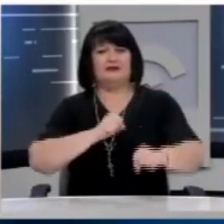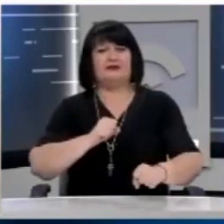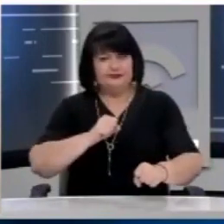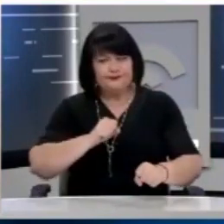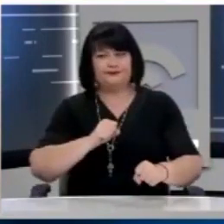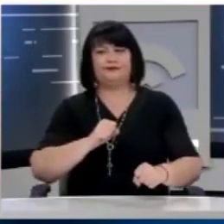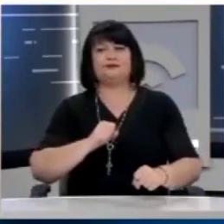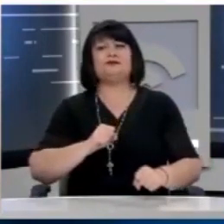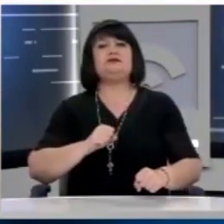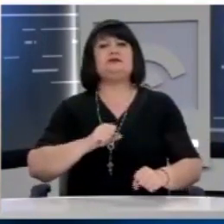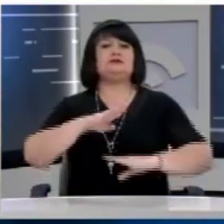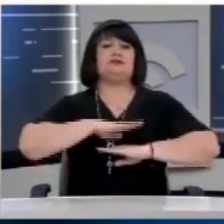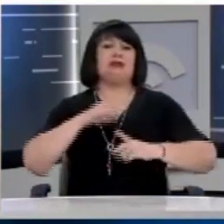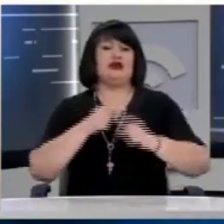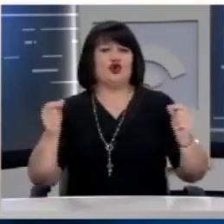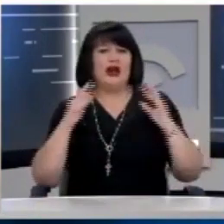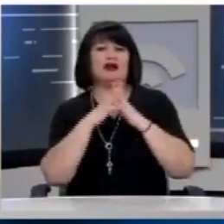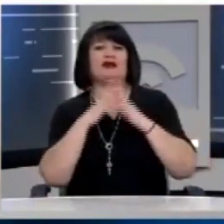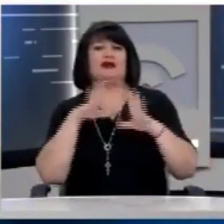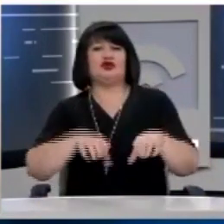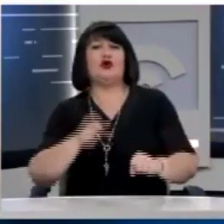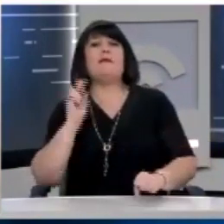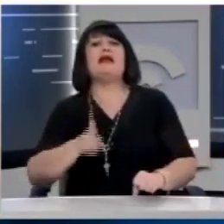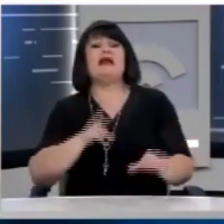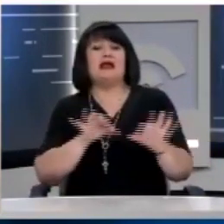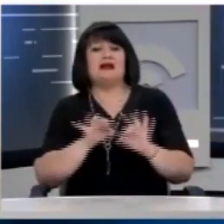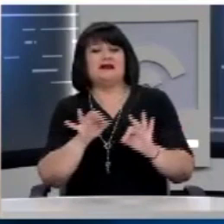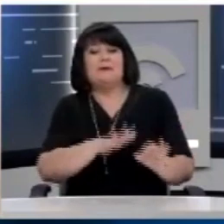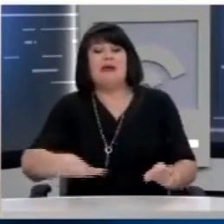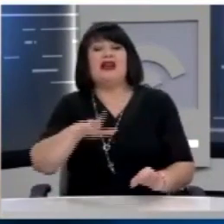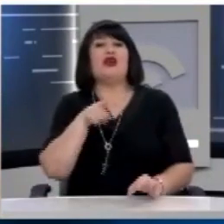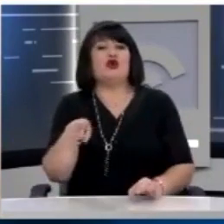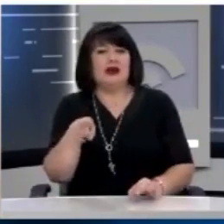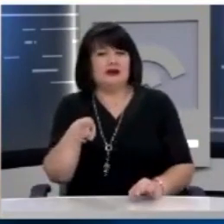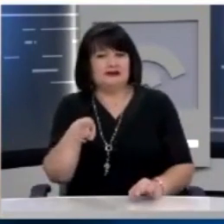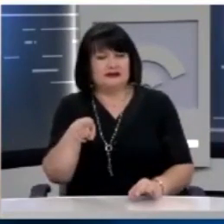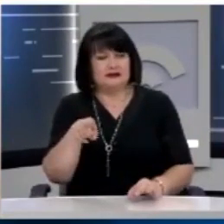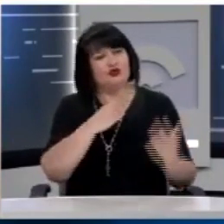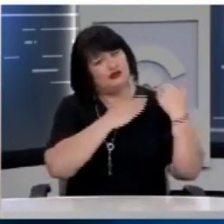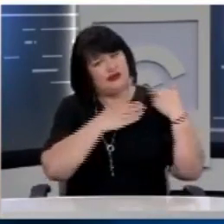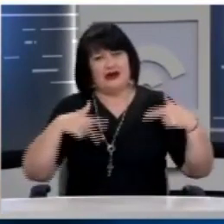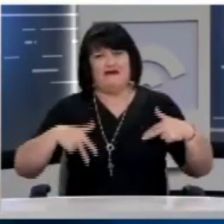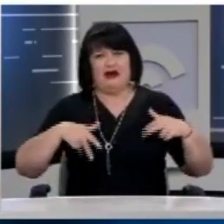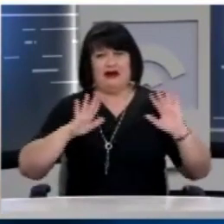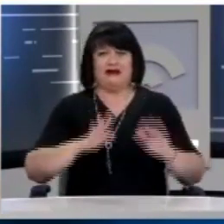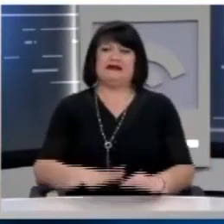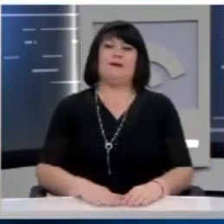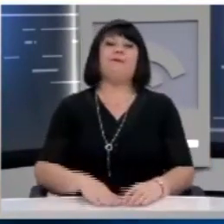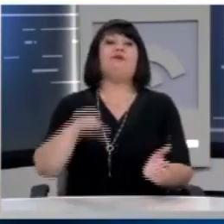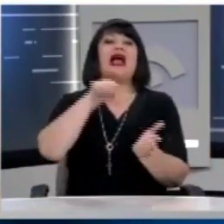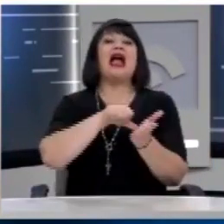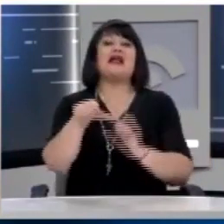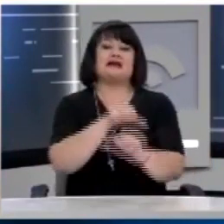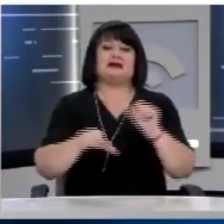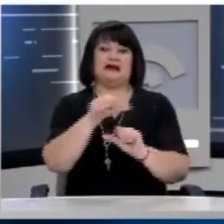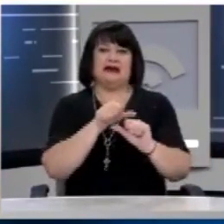που έχει αναλάβει η χώρα μας και των επικίνδυνων σχεδιασμών για την περιοχή μας. Η εναλλαγή στην αστική